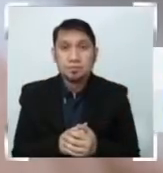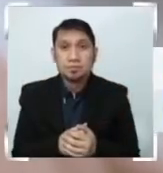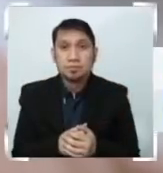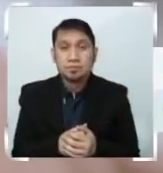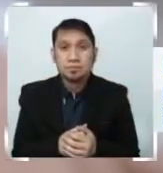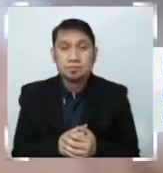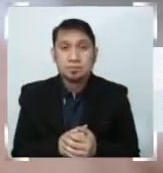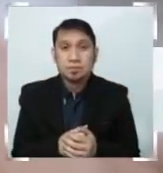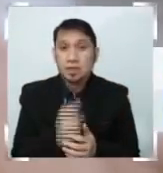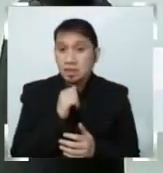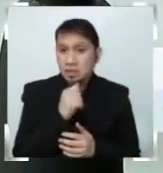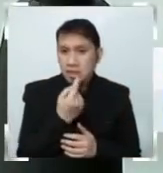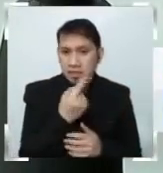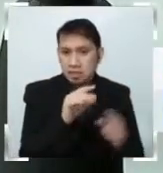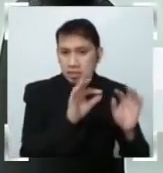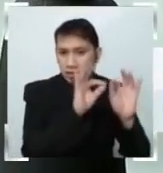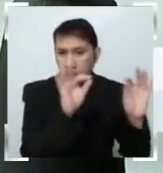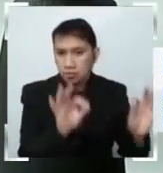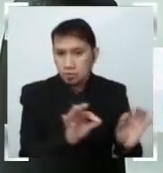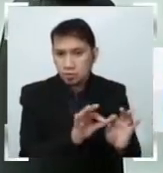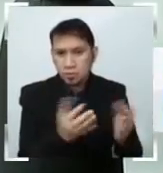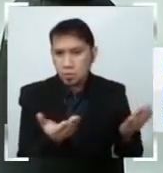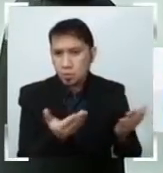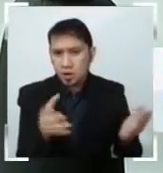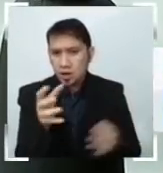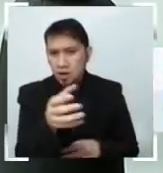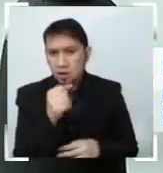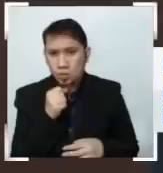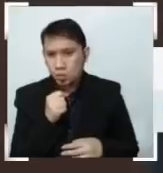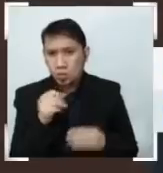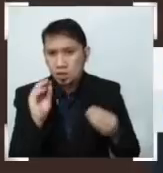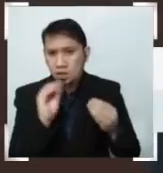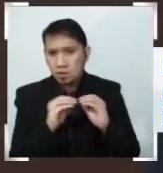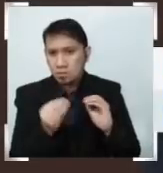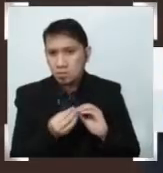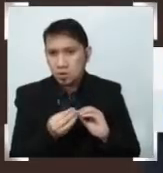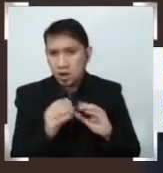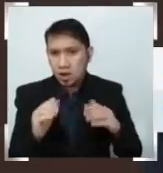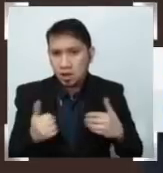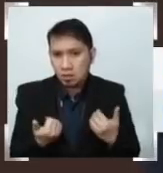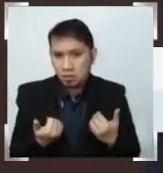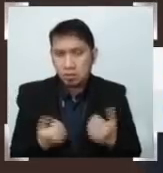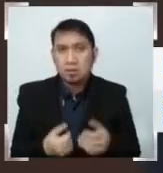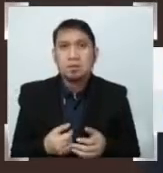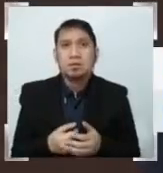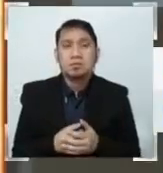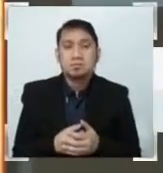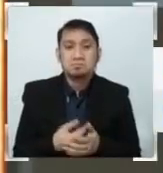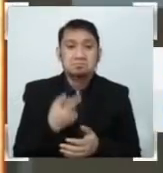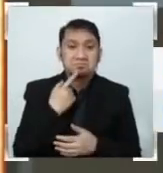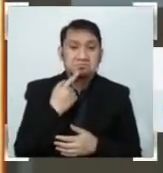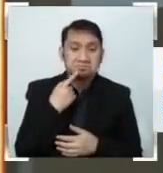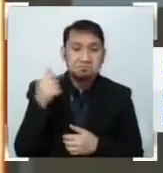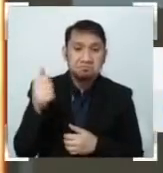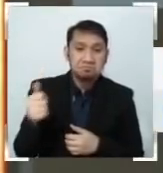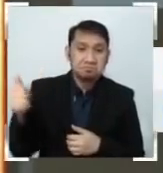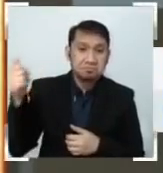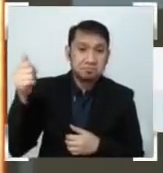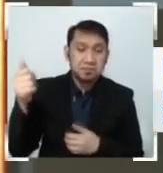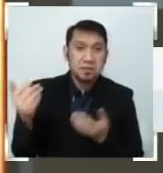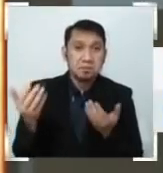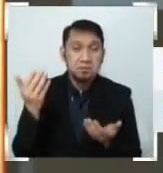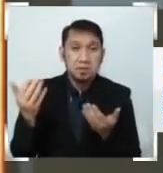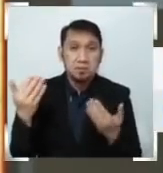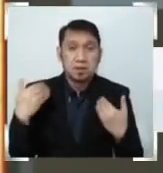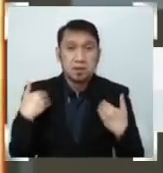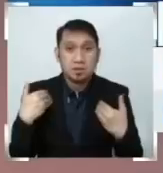sa contact tracing form, saan posibleng nakukuha ang numero? Ang sabi ni Commissioner Raymond Liboro, pakanaraw ito ng isang